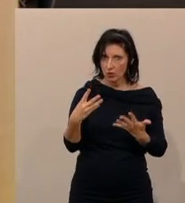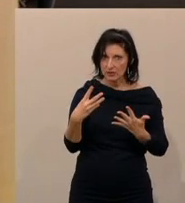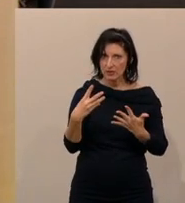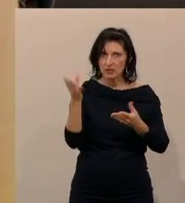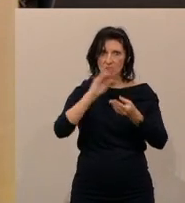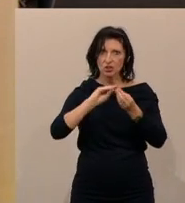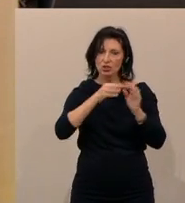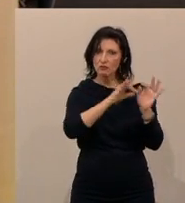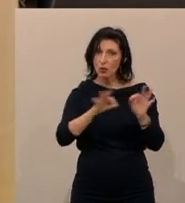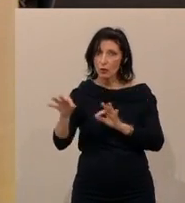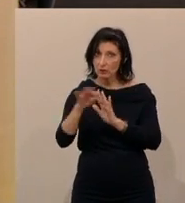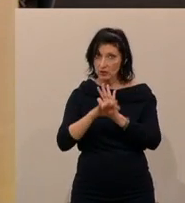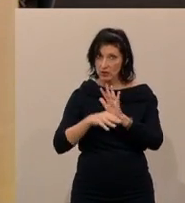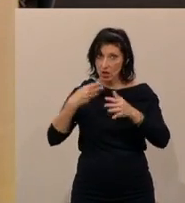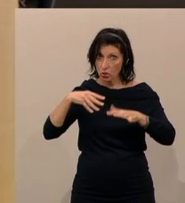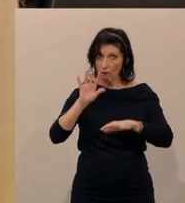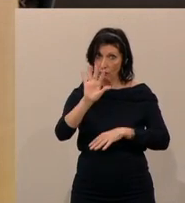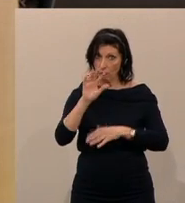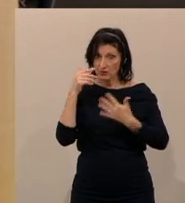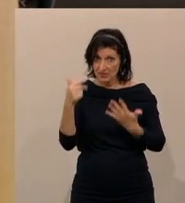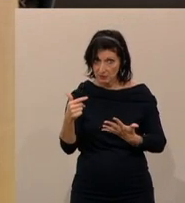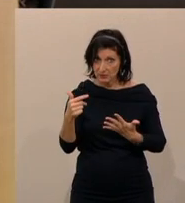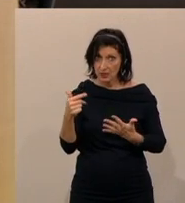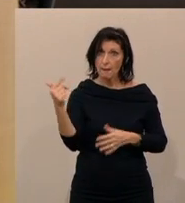des Geschäftsordnungsgesetzes 1975